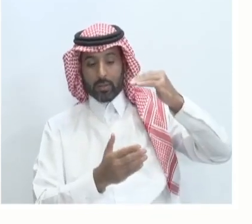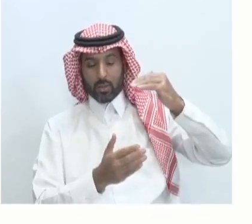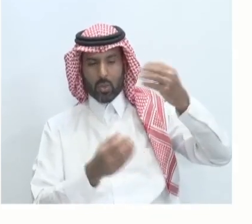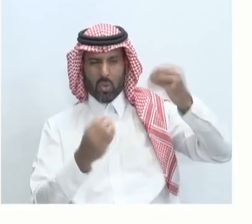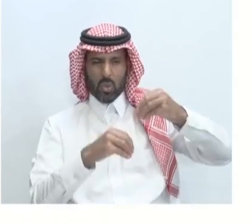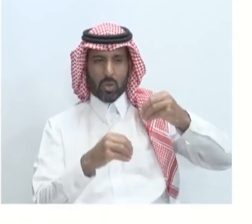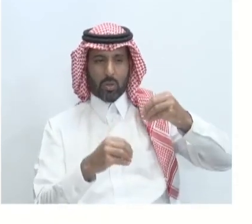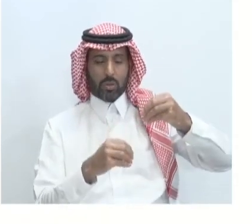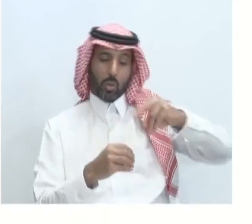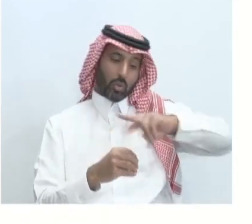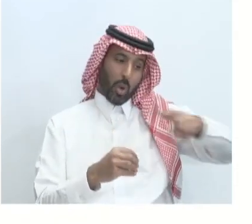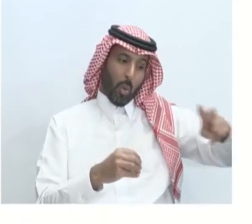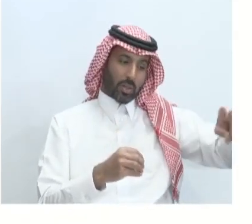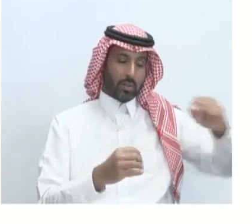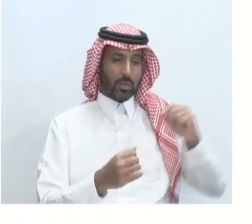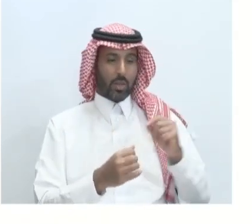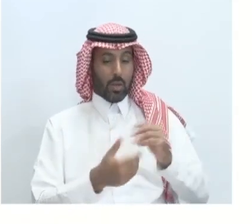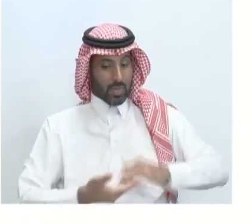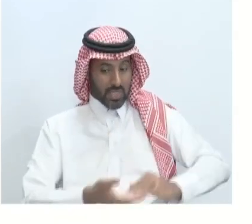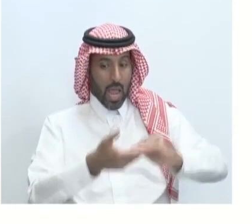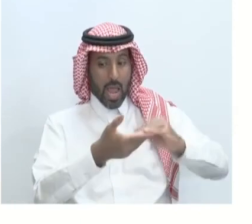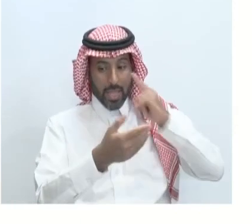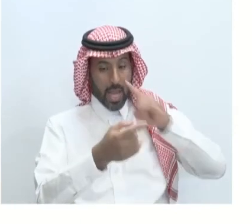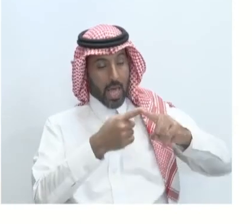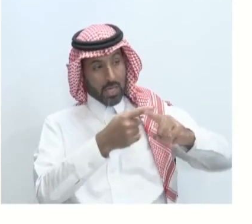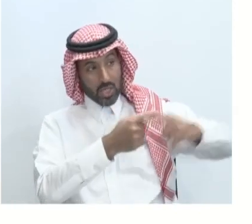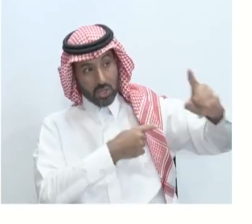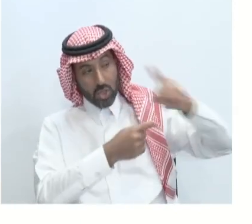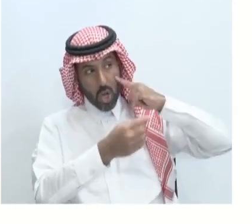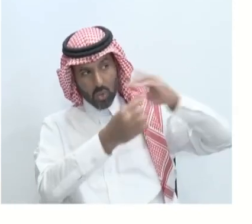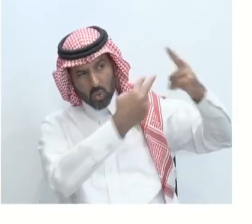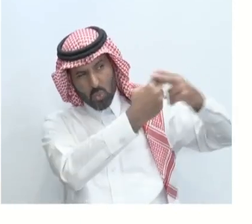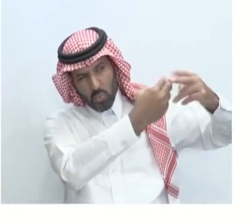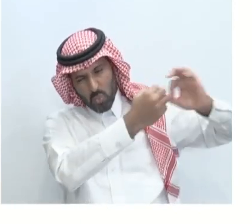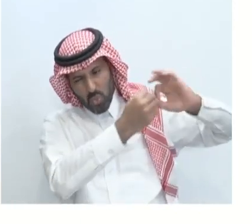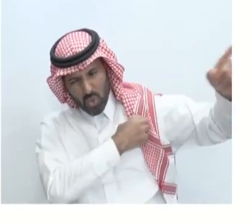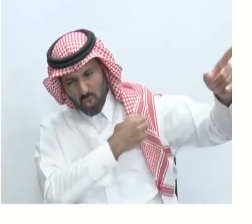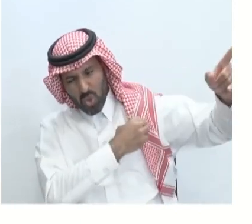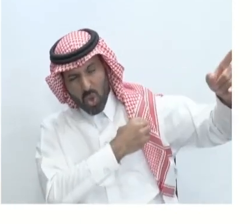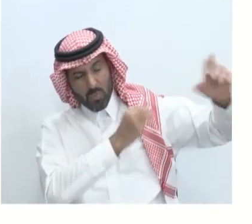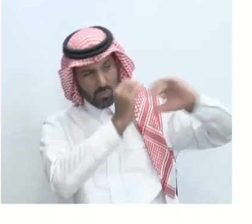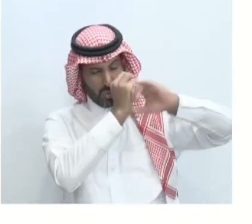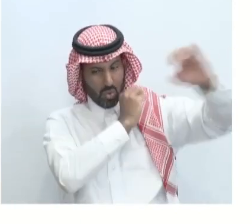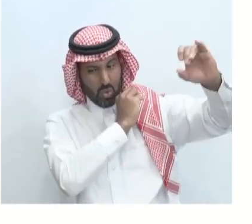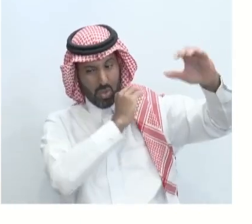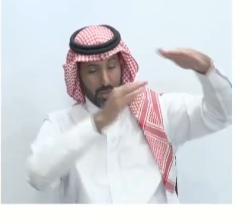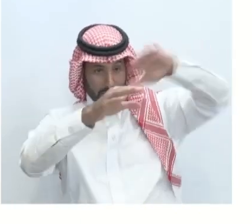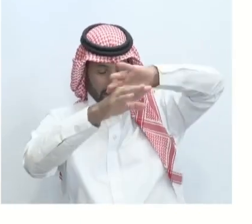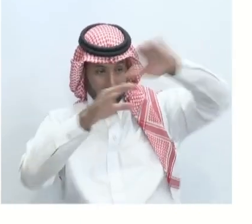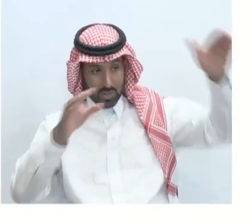كثيرا وتنوعت مما ساعد على رصد الاجرام البعيده باستخدام